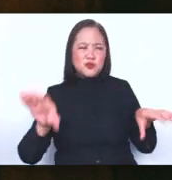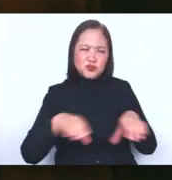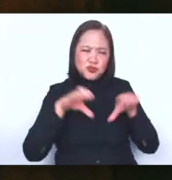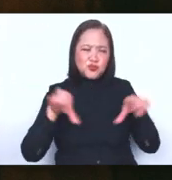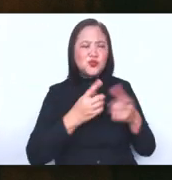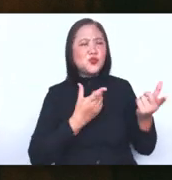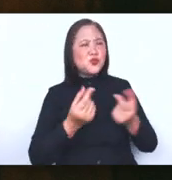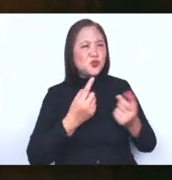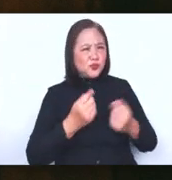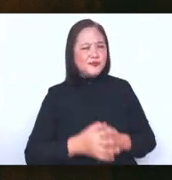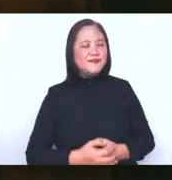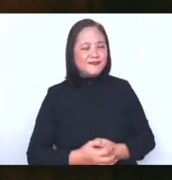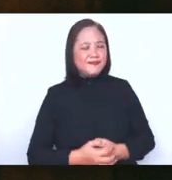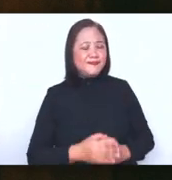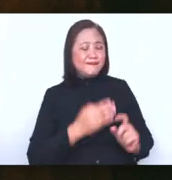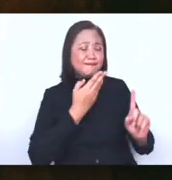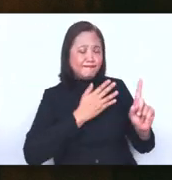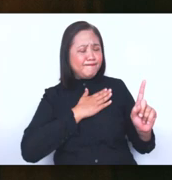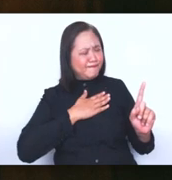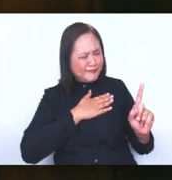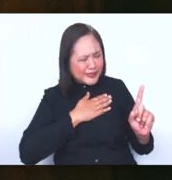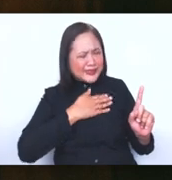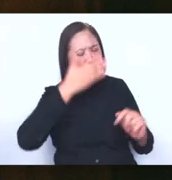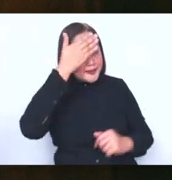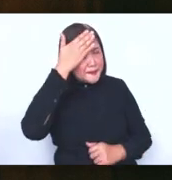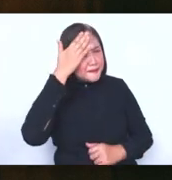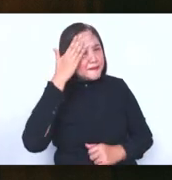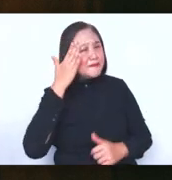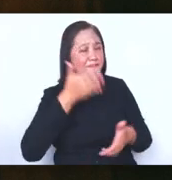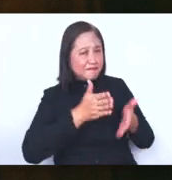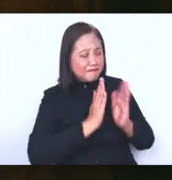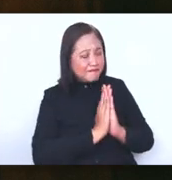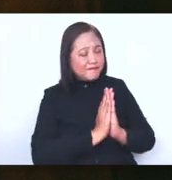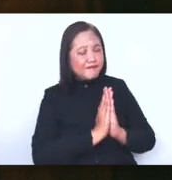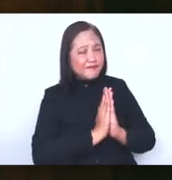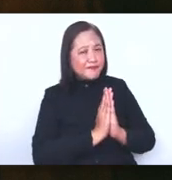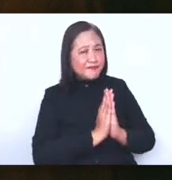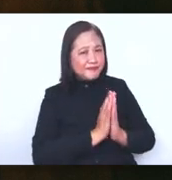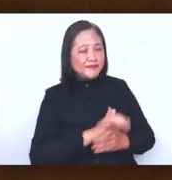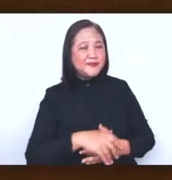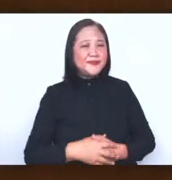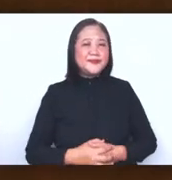kaya't pagbigyan mo ang aking kahilingan.